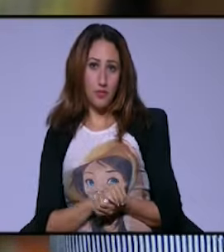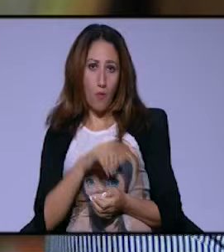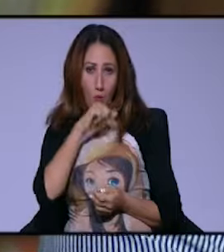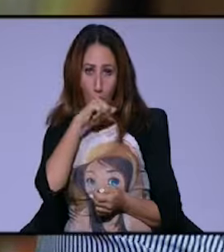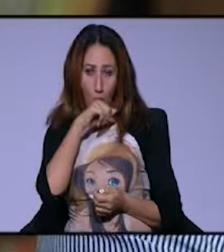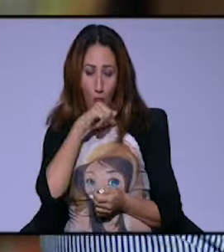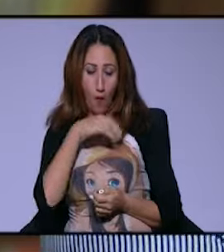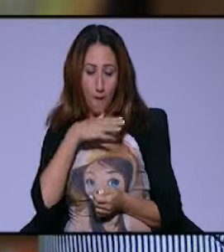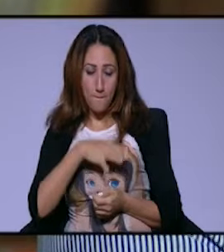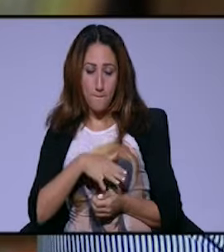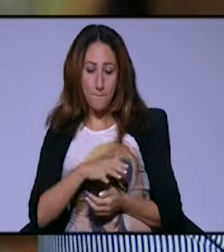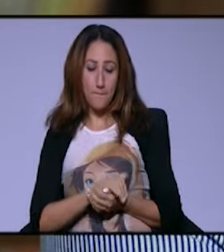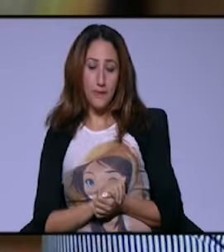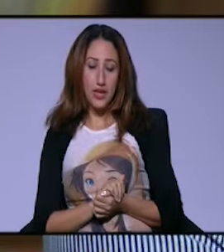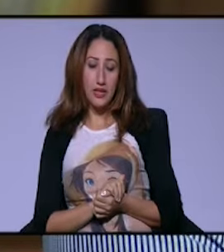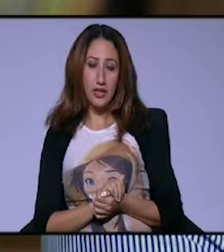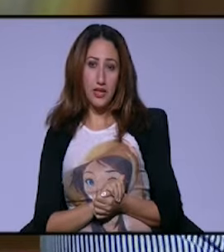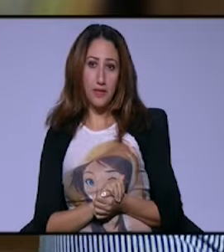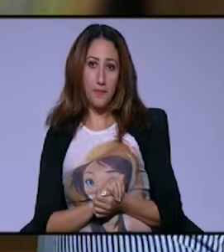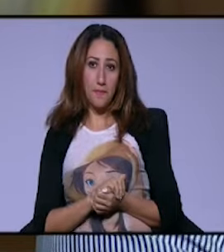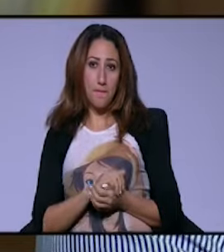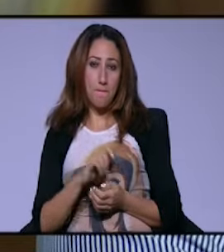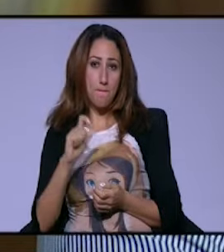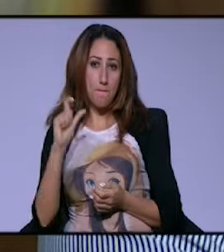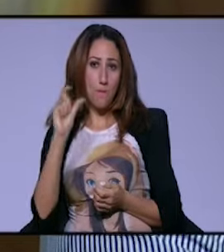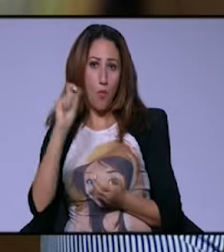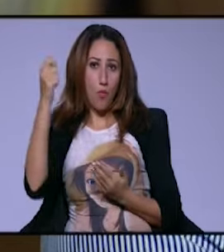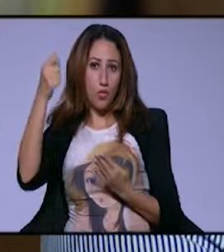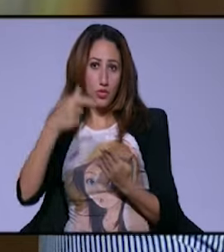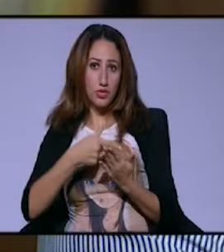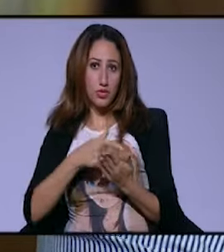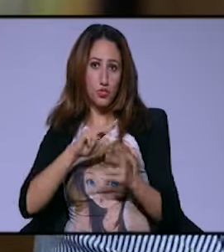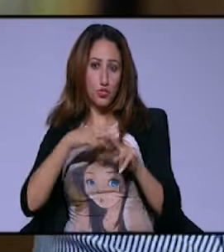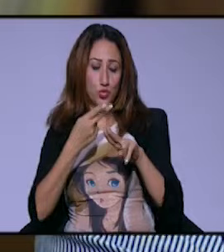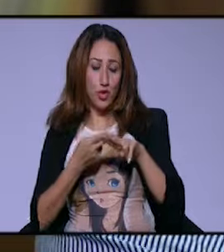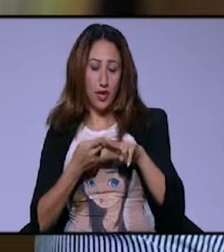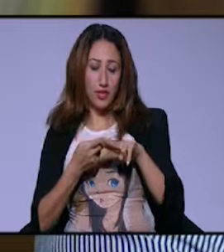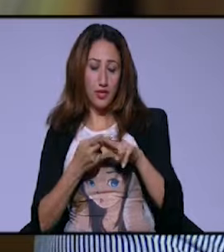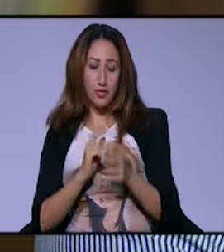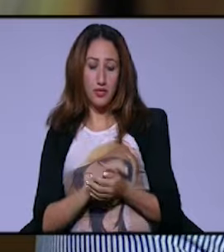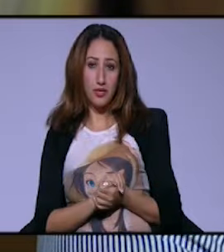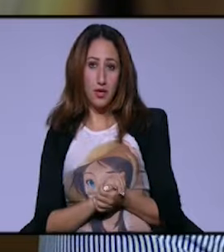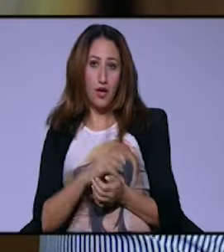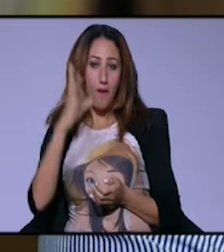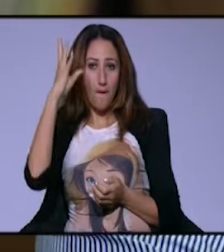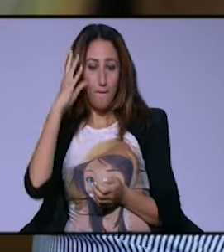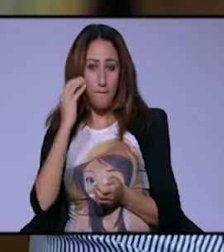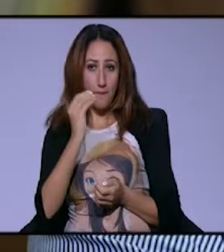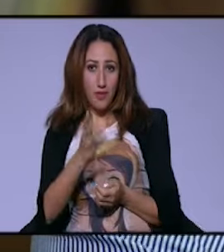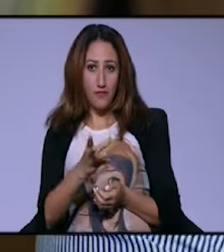محمد سيد الرسل التي شهدت بفضله